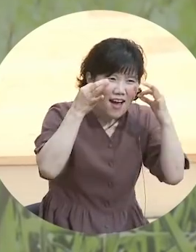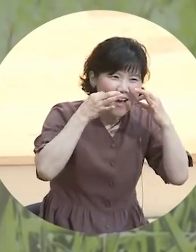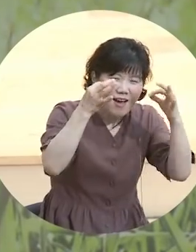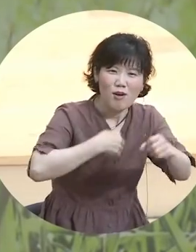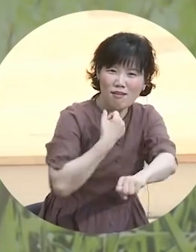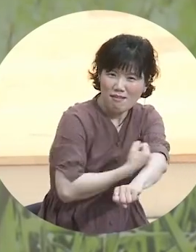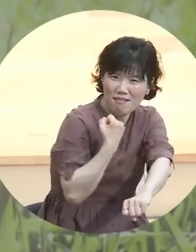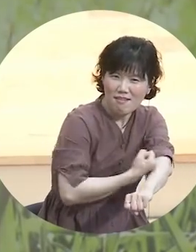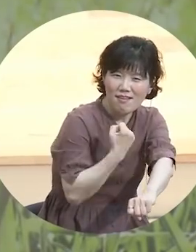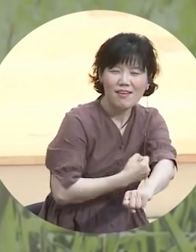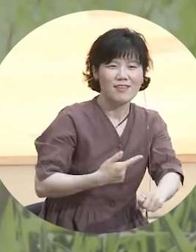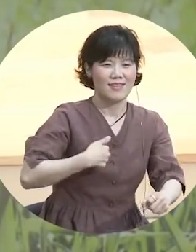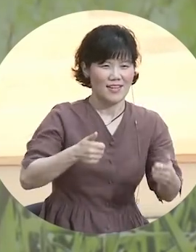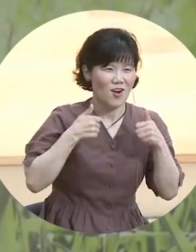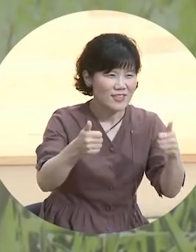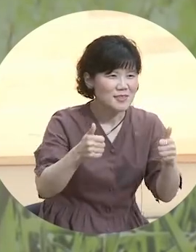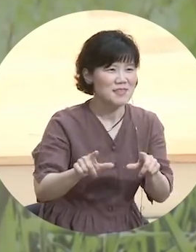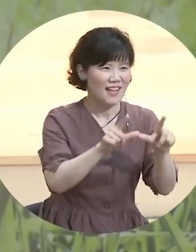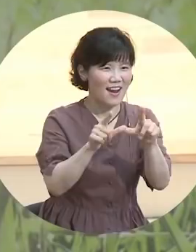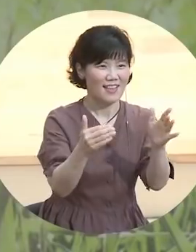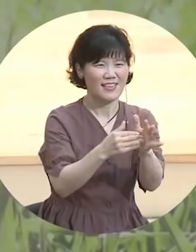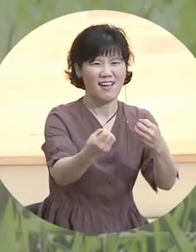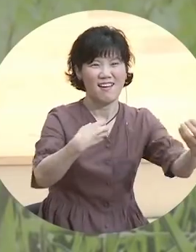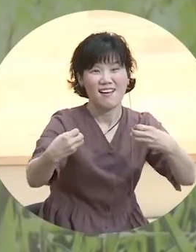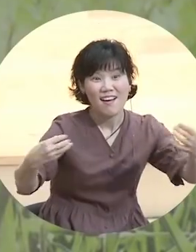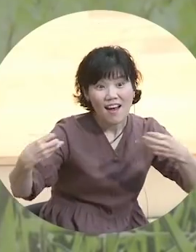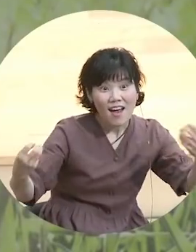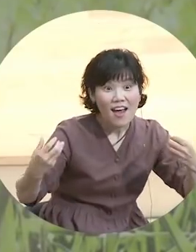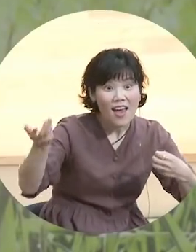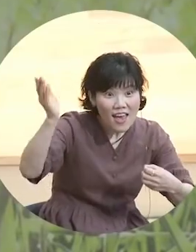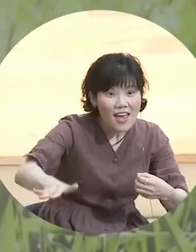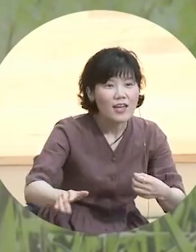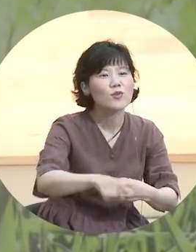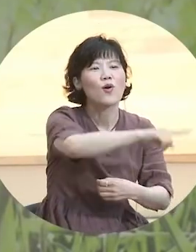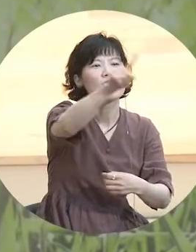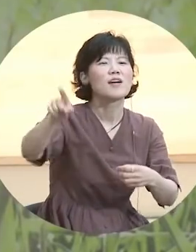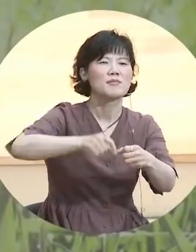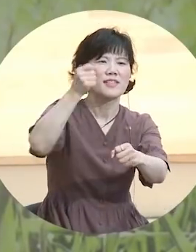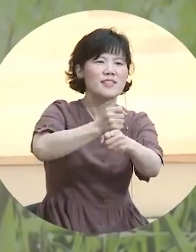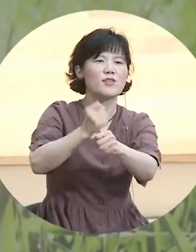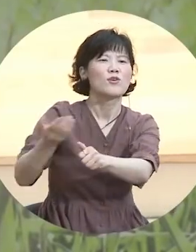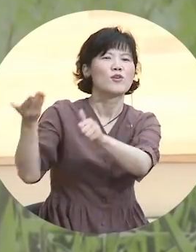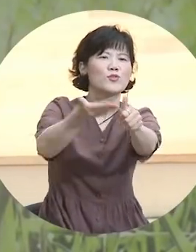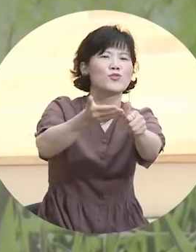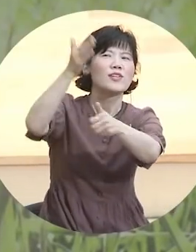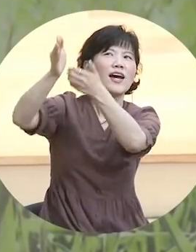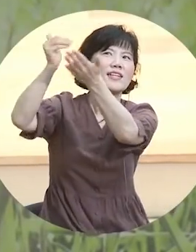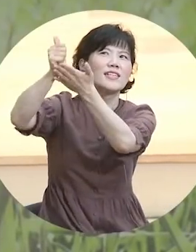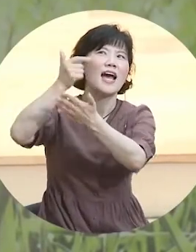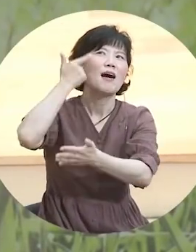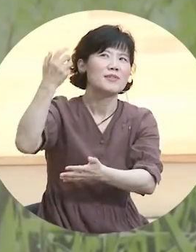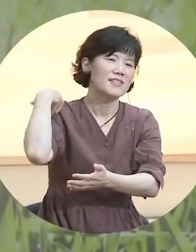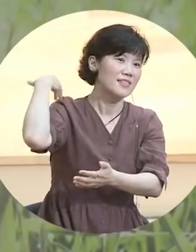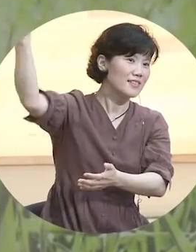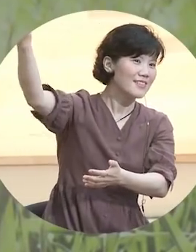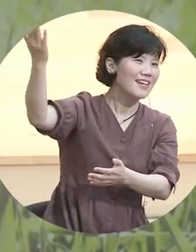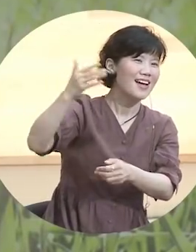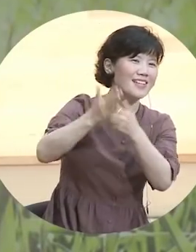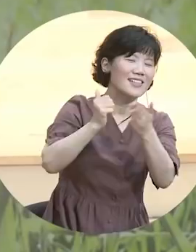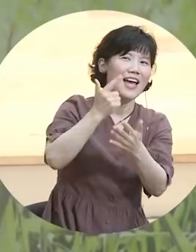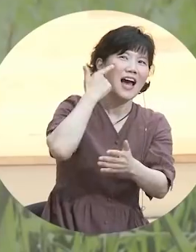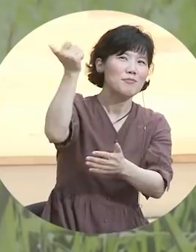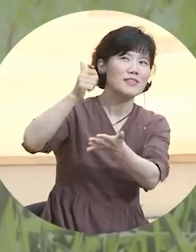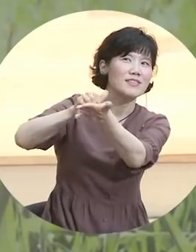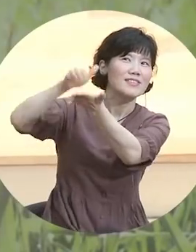일했다고요? 열심히 살았다고요? 여러분, 만일 여러분이 여러분을 지으신 하나님 아버지를 몰라라 하고 하나님